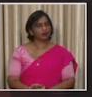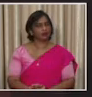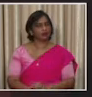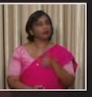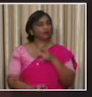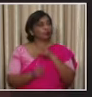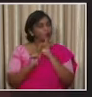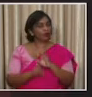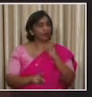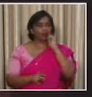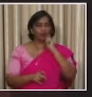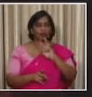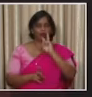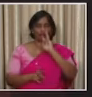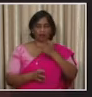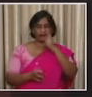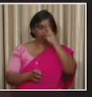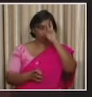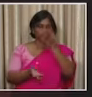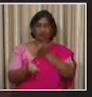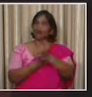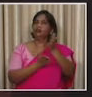මේ වෙන්නේ ජනතාව මංමුලා කිරීම,